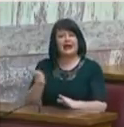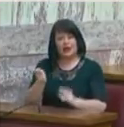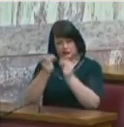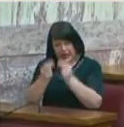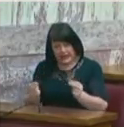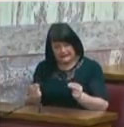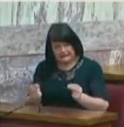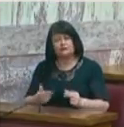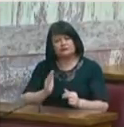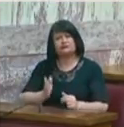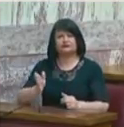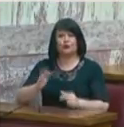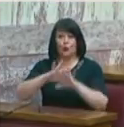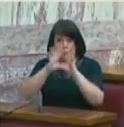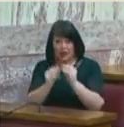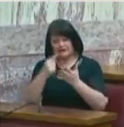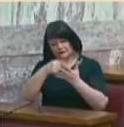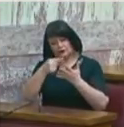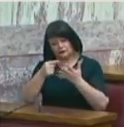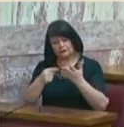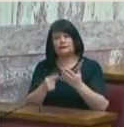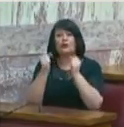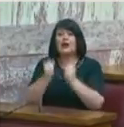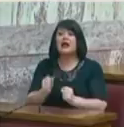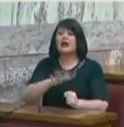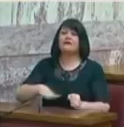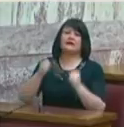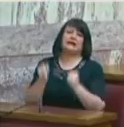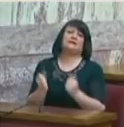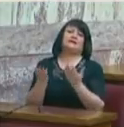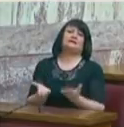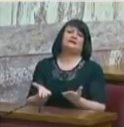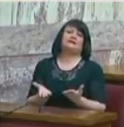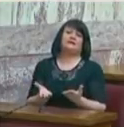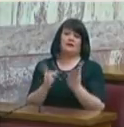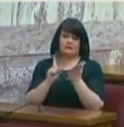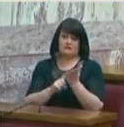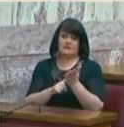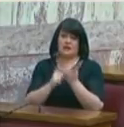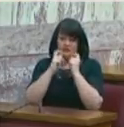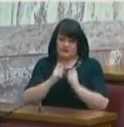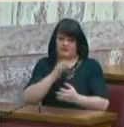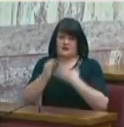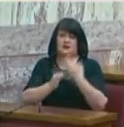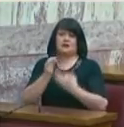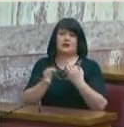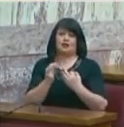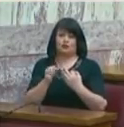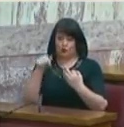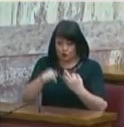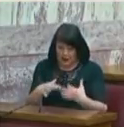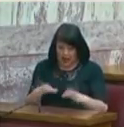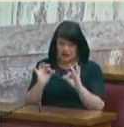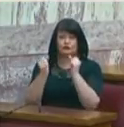Αυτά είναι, κυρίες και κύριοι συνάδελφοι, τα δεδομένα σήμερα. Και όφυλα να τα πω, γιατί πάνω σε αυτά τα δεδομένα πρέπει να ξεκινήσει μια συζήτηση για την